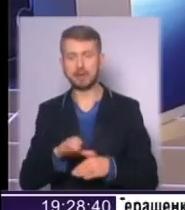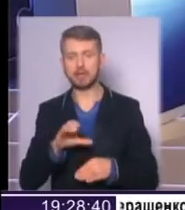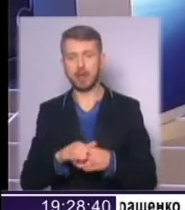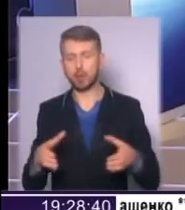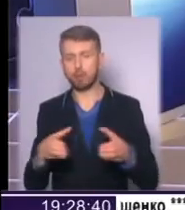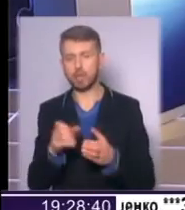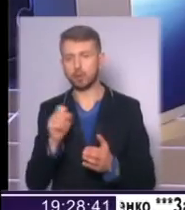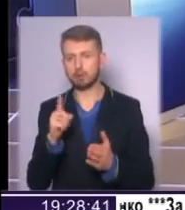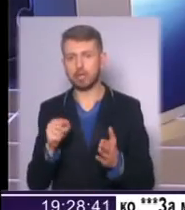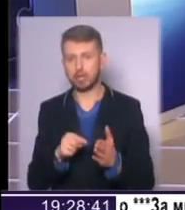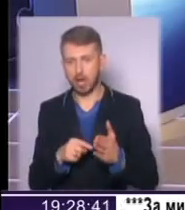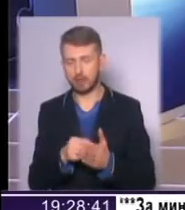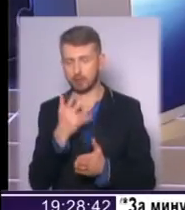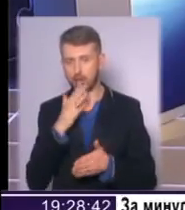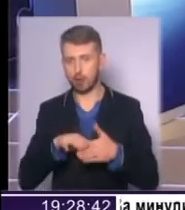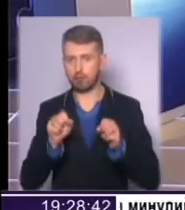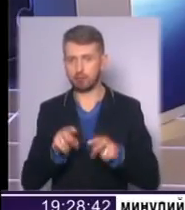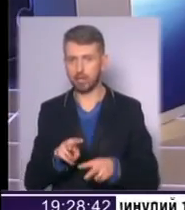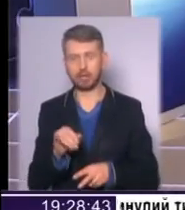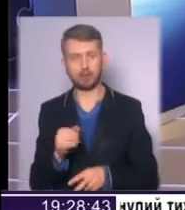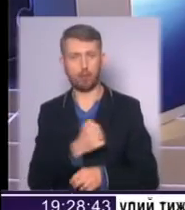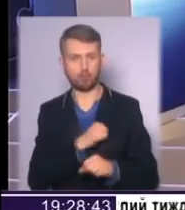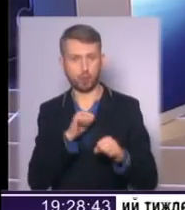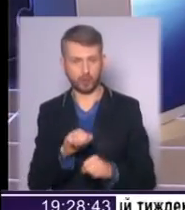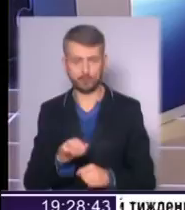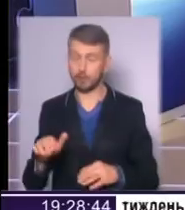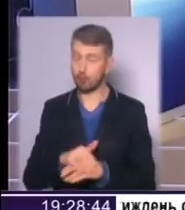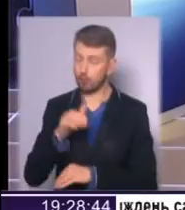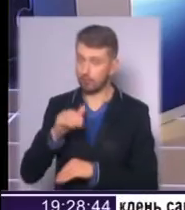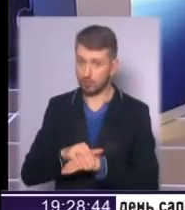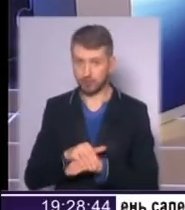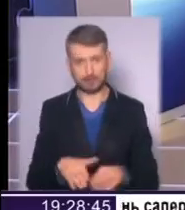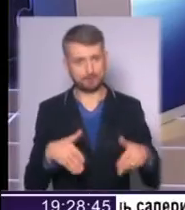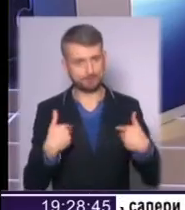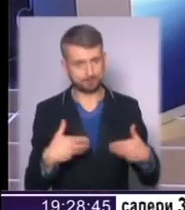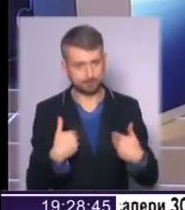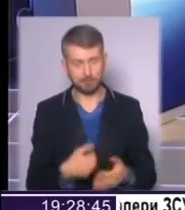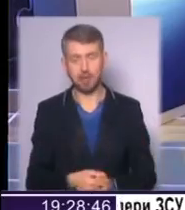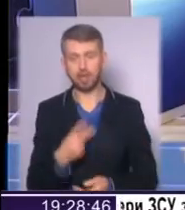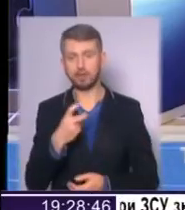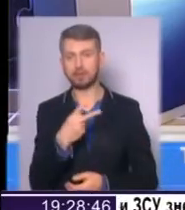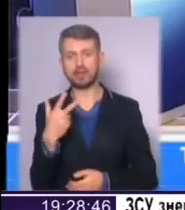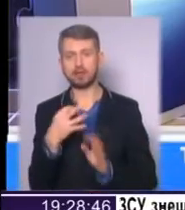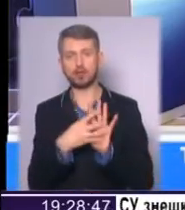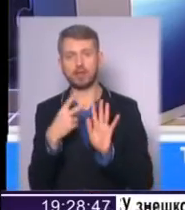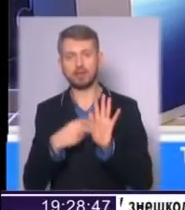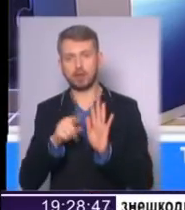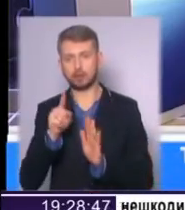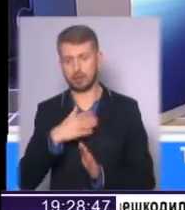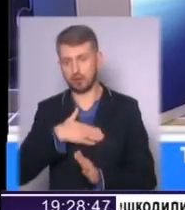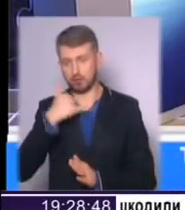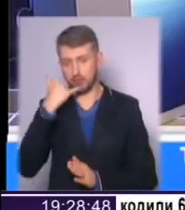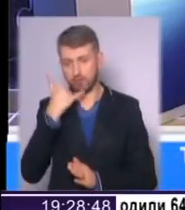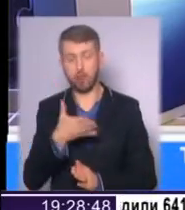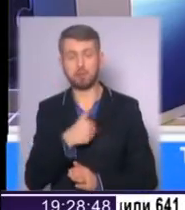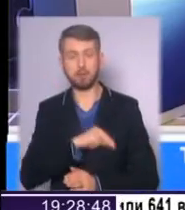парламентського комітету з питань національної безпеки і оборони. Пане Іване, доброго вечора. Доброго вечора. Дякую, що завітали. 223-09-71. Ми традиційно працюємо у